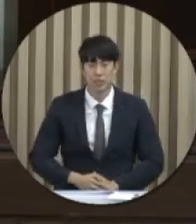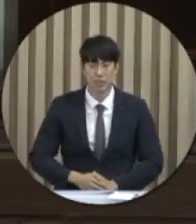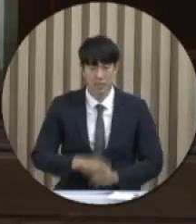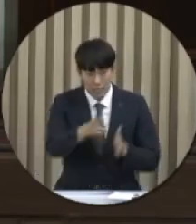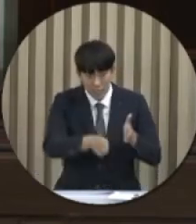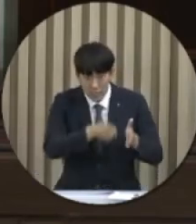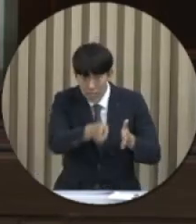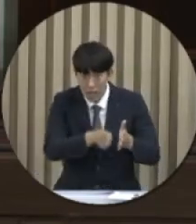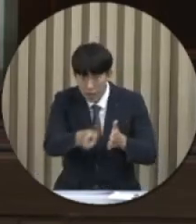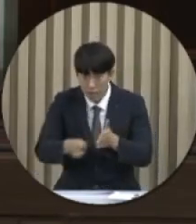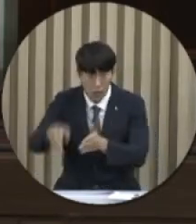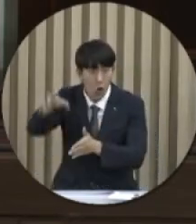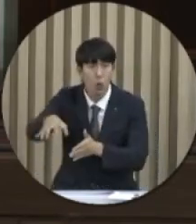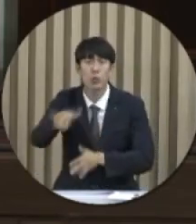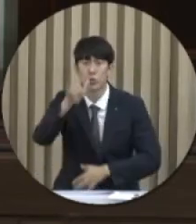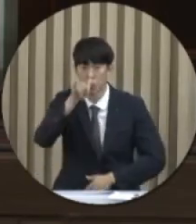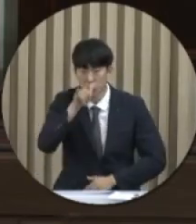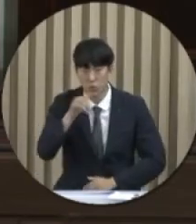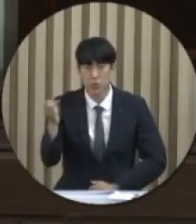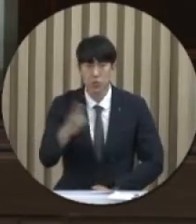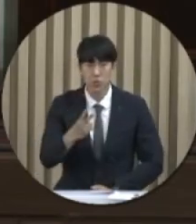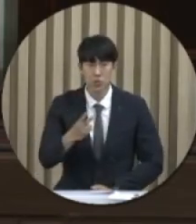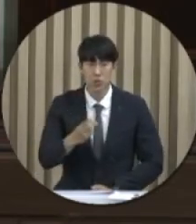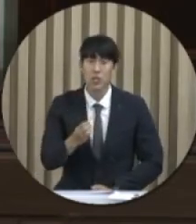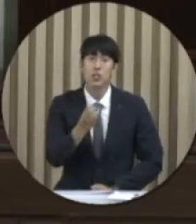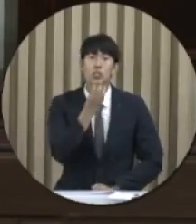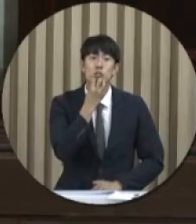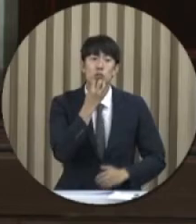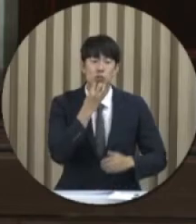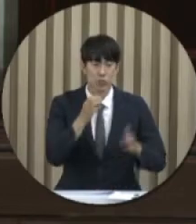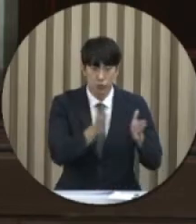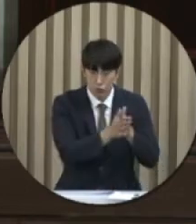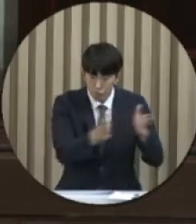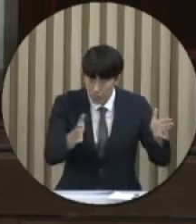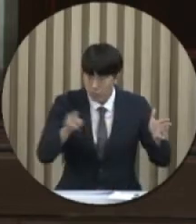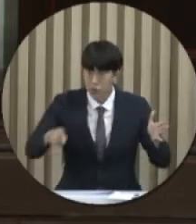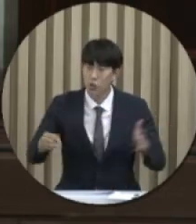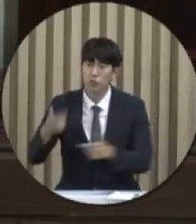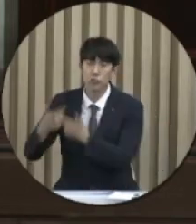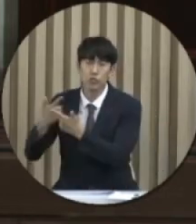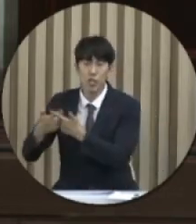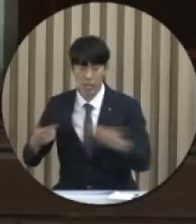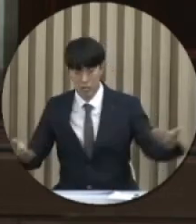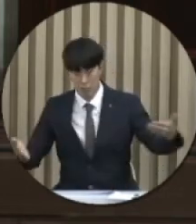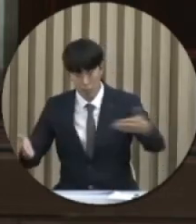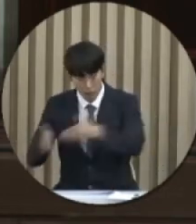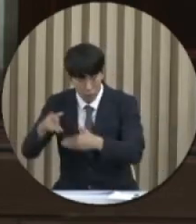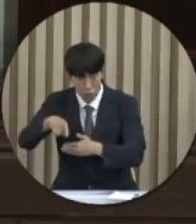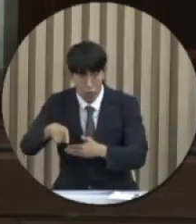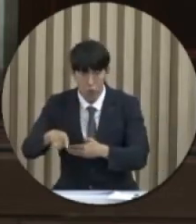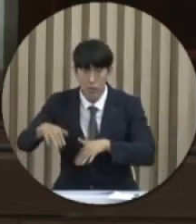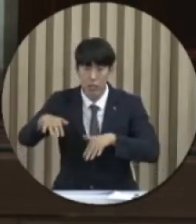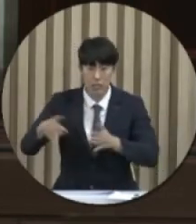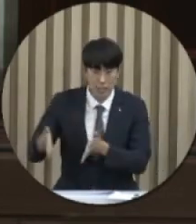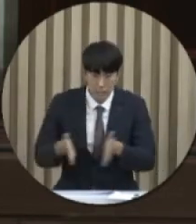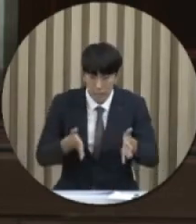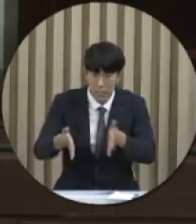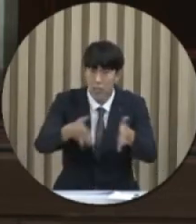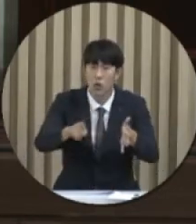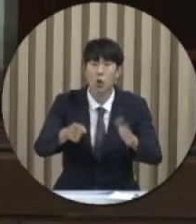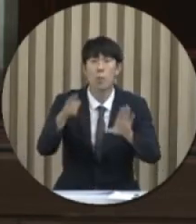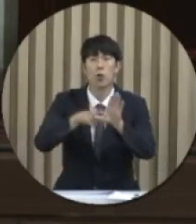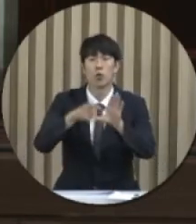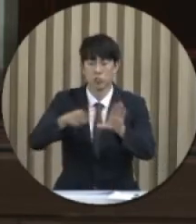지나가는 병점역이 있었고 서울에서 부산까지 가는 1번 국도가 병점의 심장부를